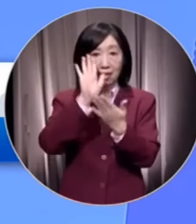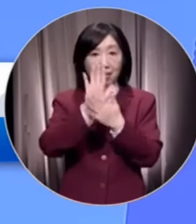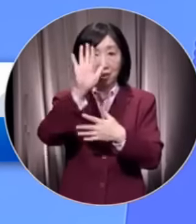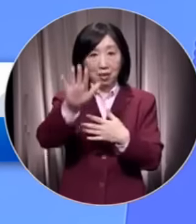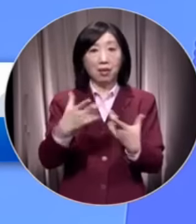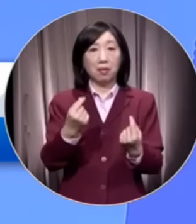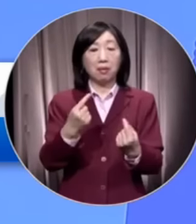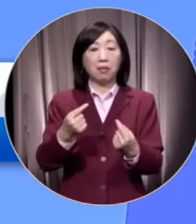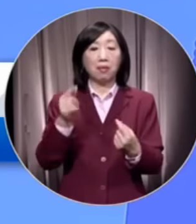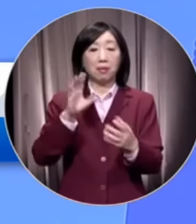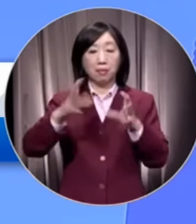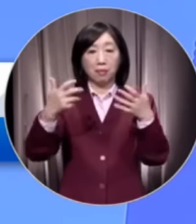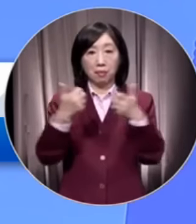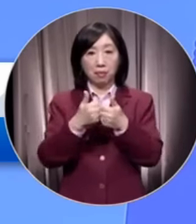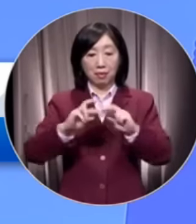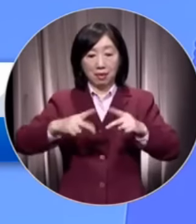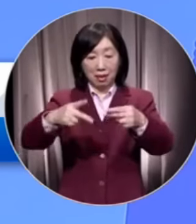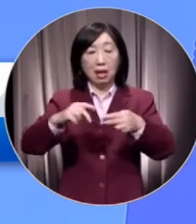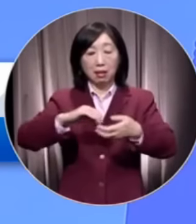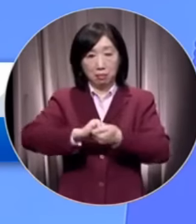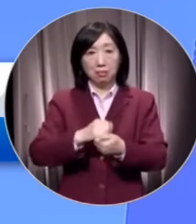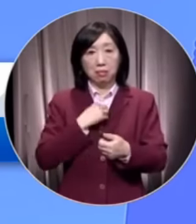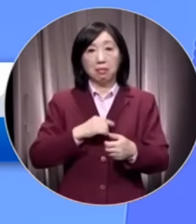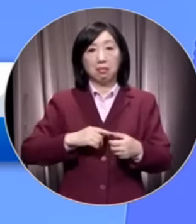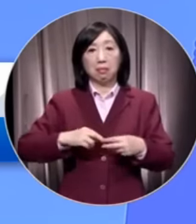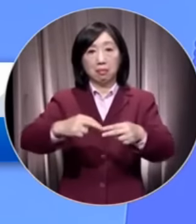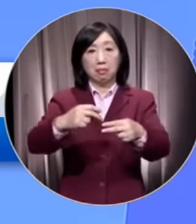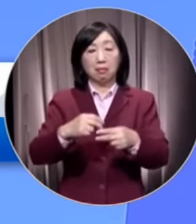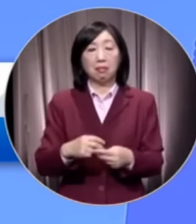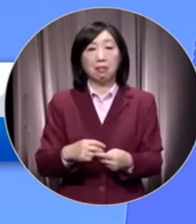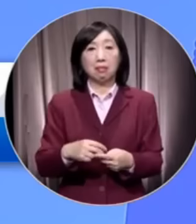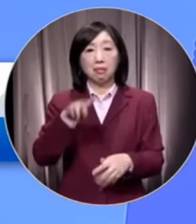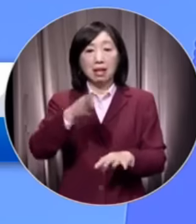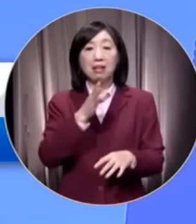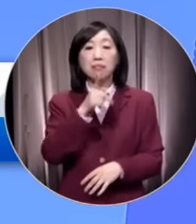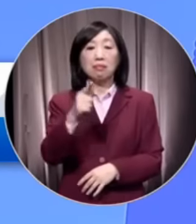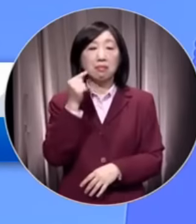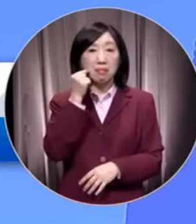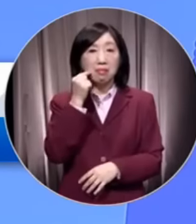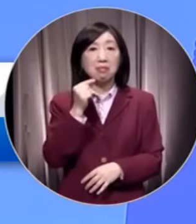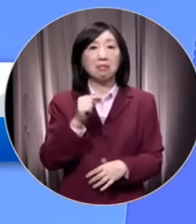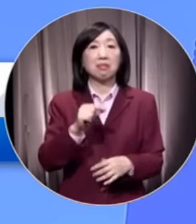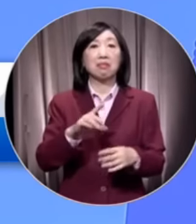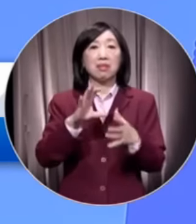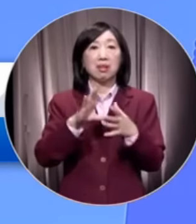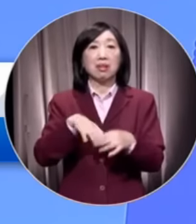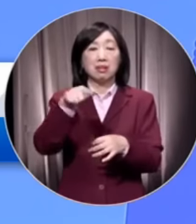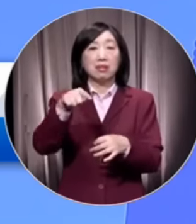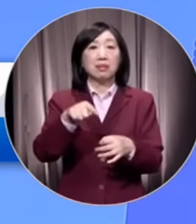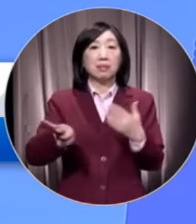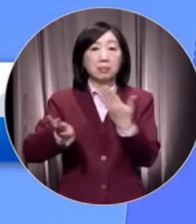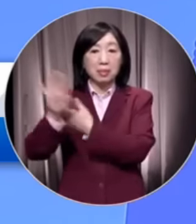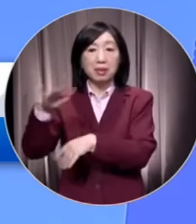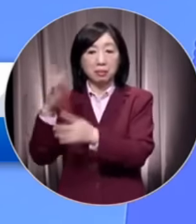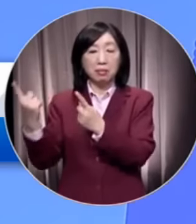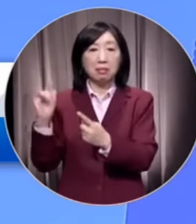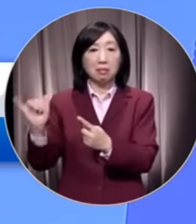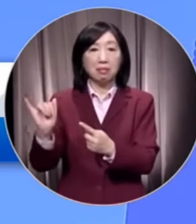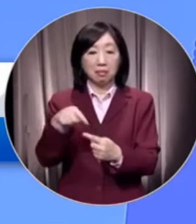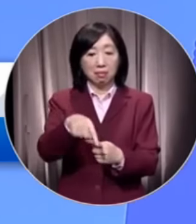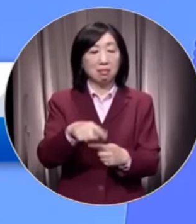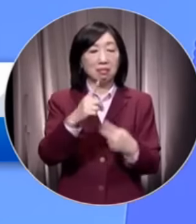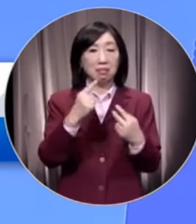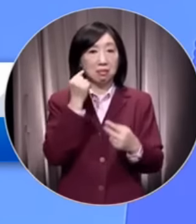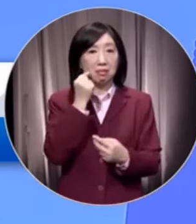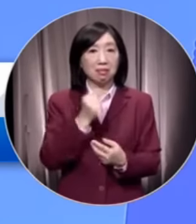全力以赴，但是它的困难度一定会高于任何一届的最后一个会期。台湾的民主